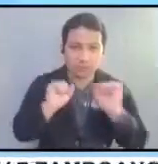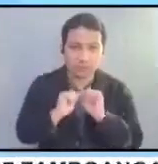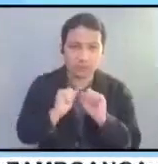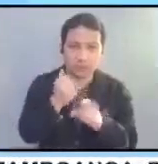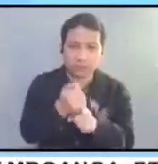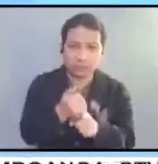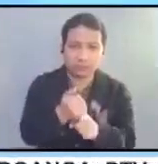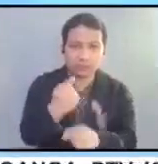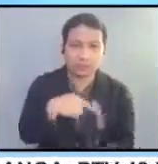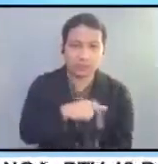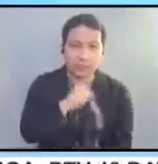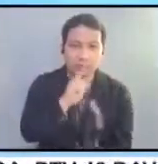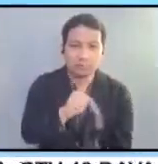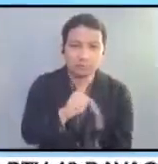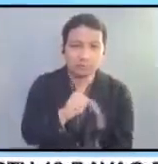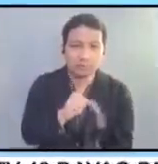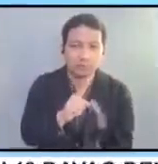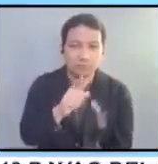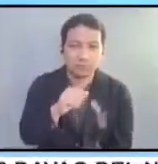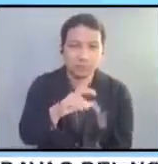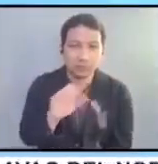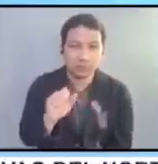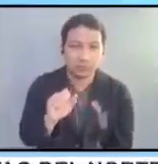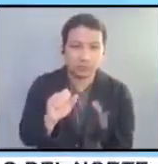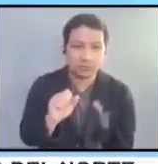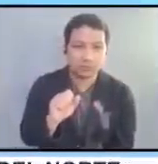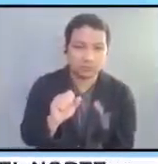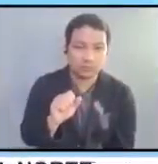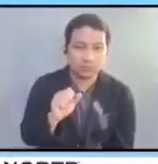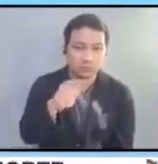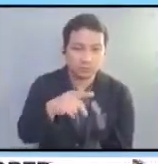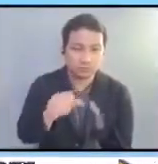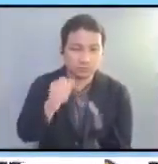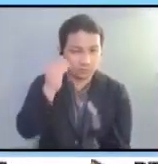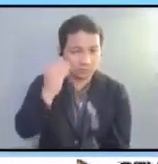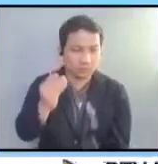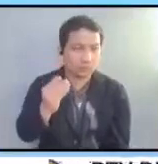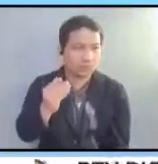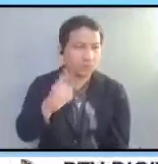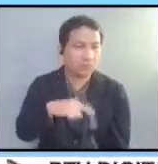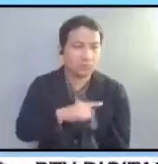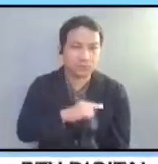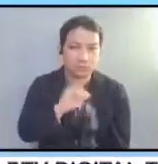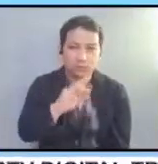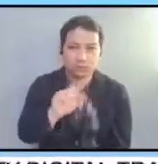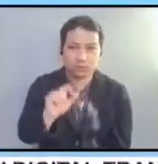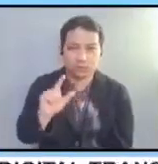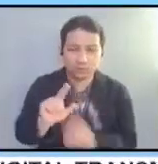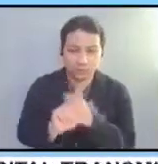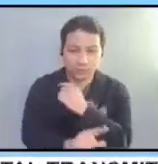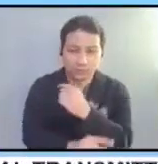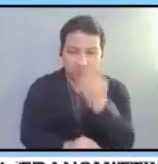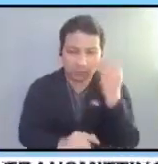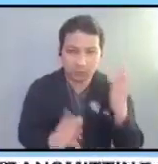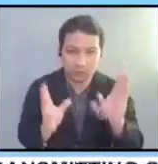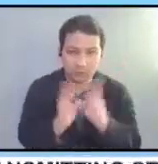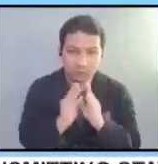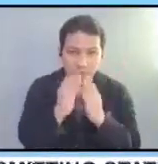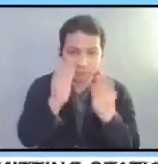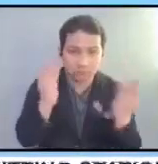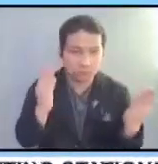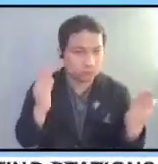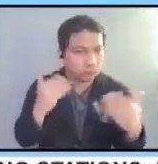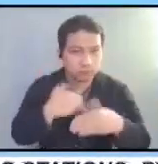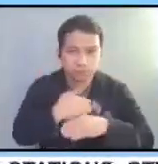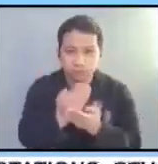sa bayan ng matalom macrohon padri Burgos Tomas opos at hilongos Leyte sa mga litratong ito makikita ang Bayanihan Spirit ng mga